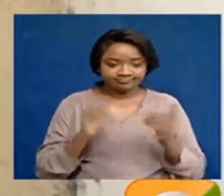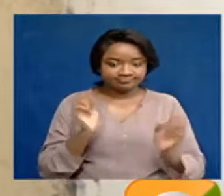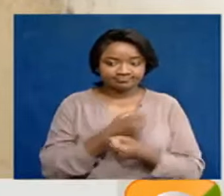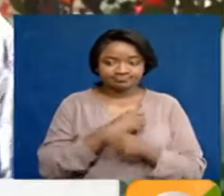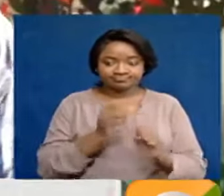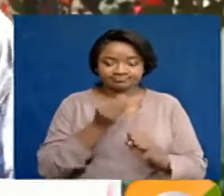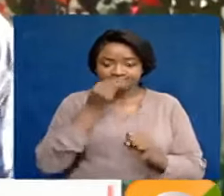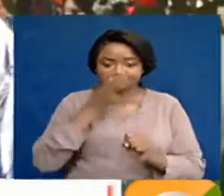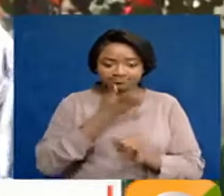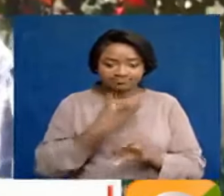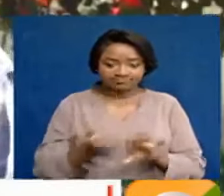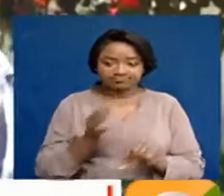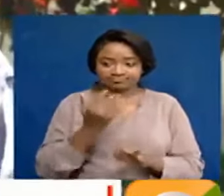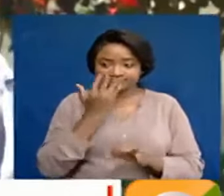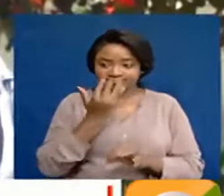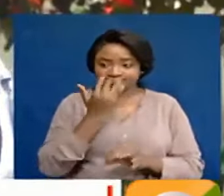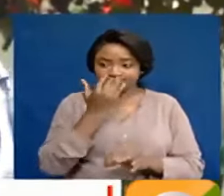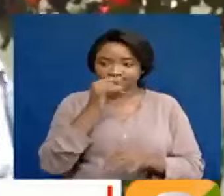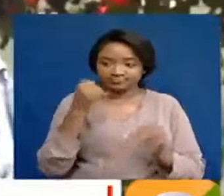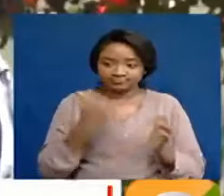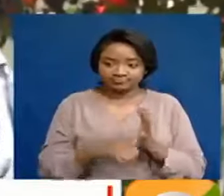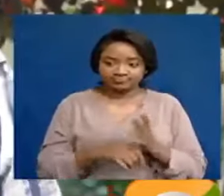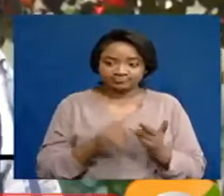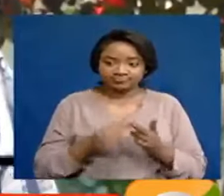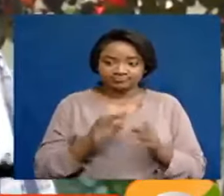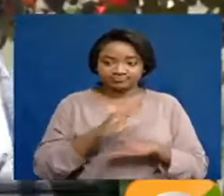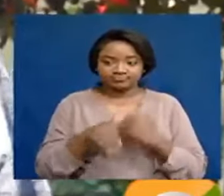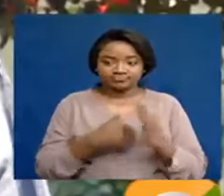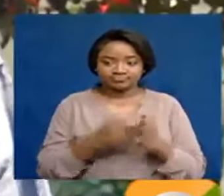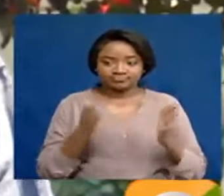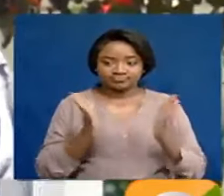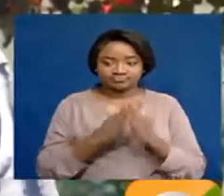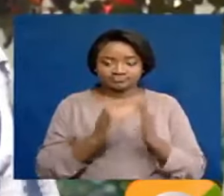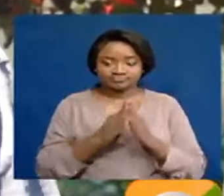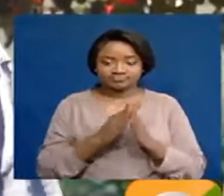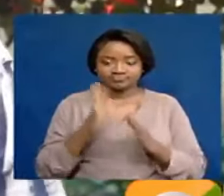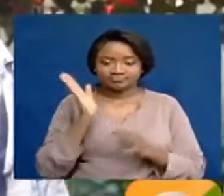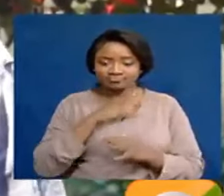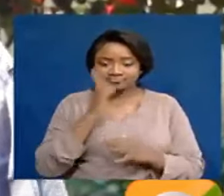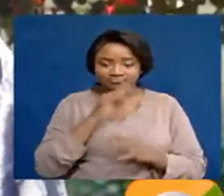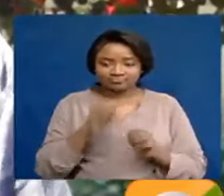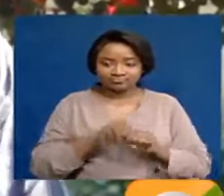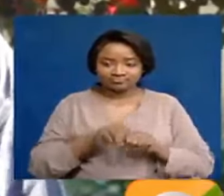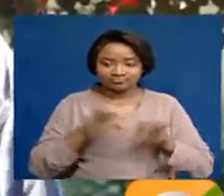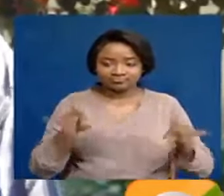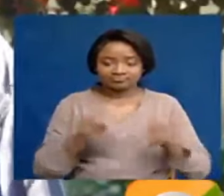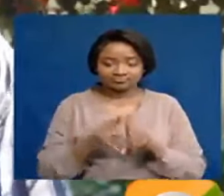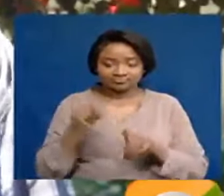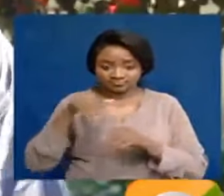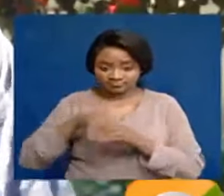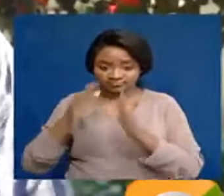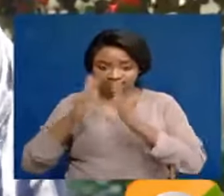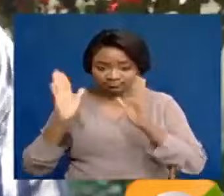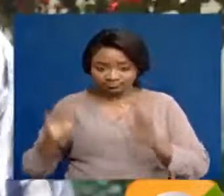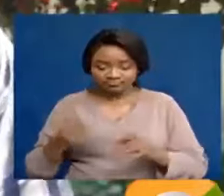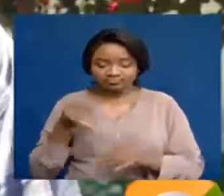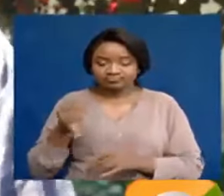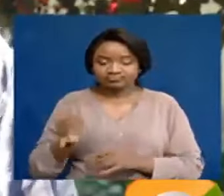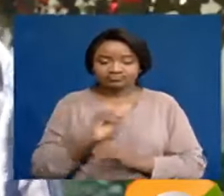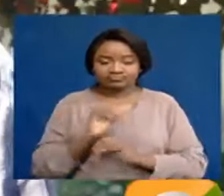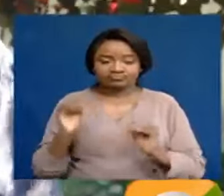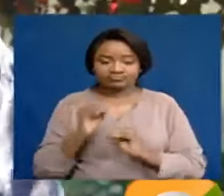harufu. Choo zote zinavuja kwa juu, na choo hata ndani ya nyumba hatuendi choo kwa sababu choo zimejaa. Tuenda